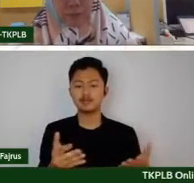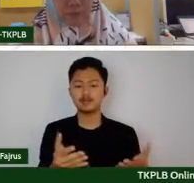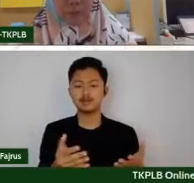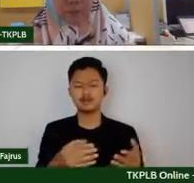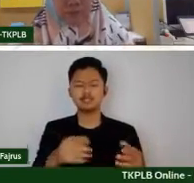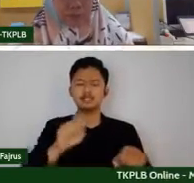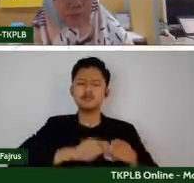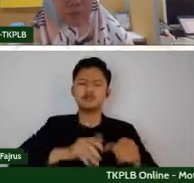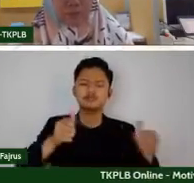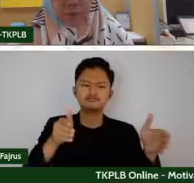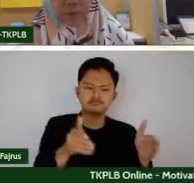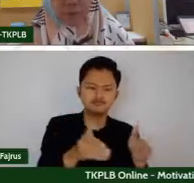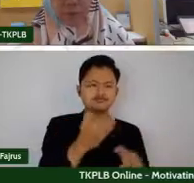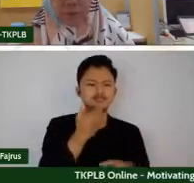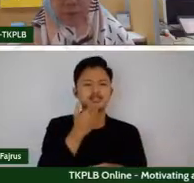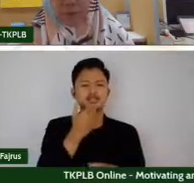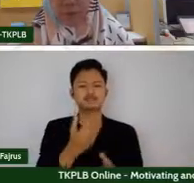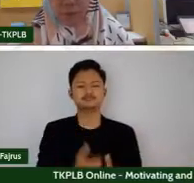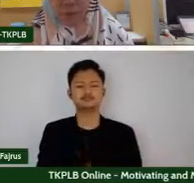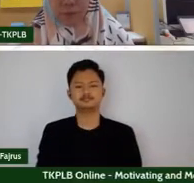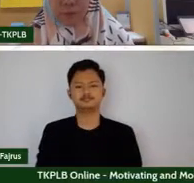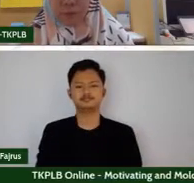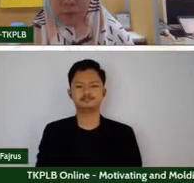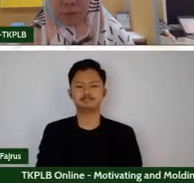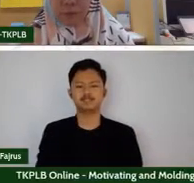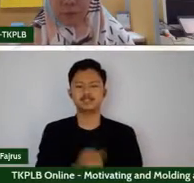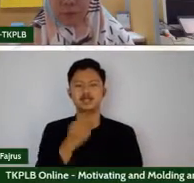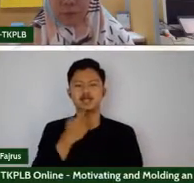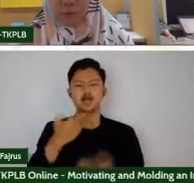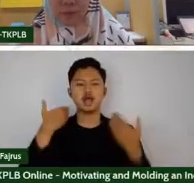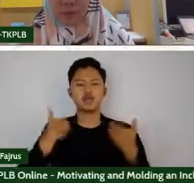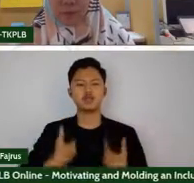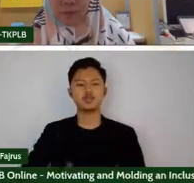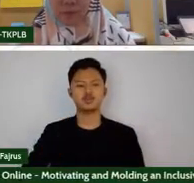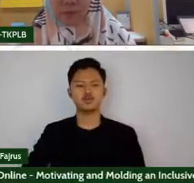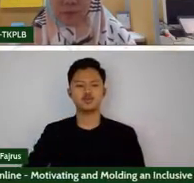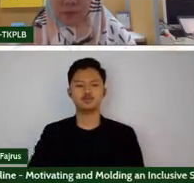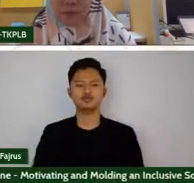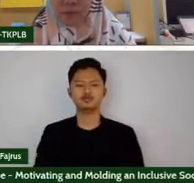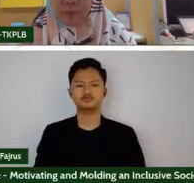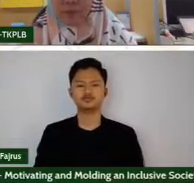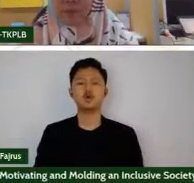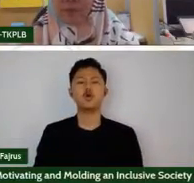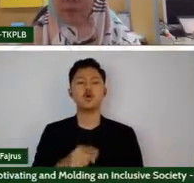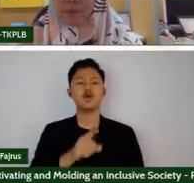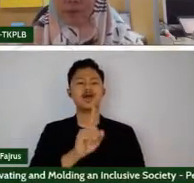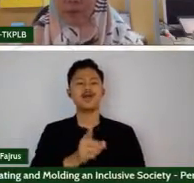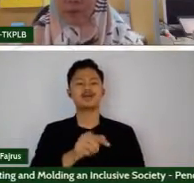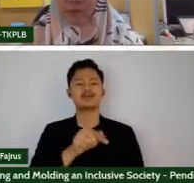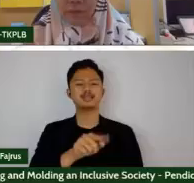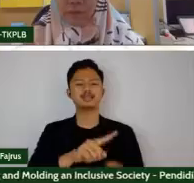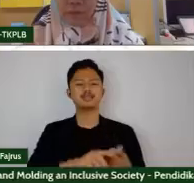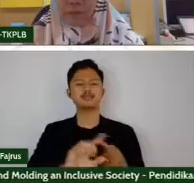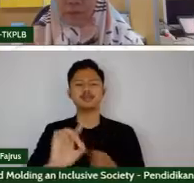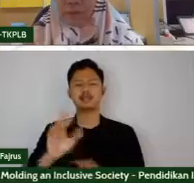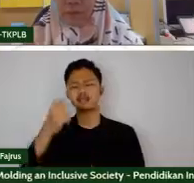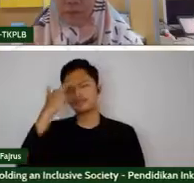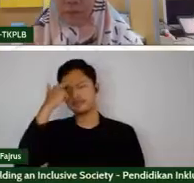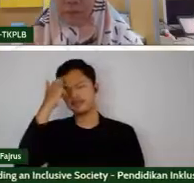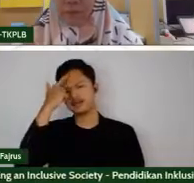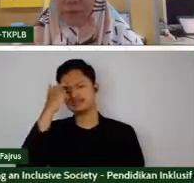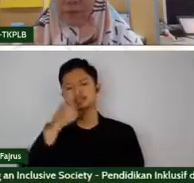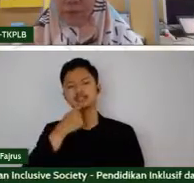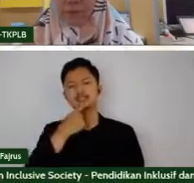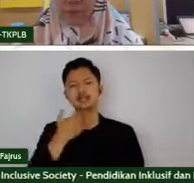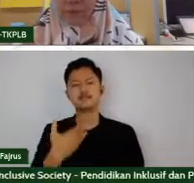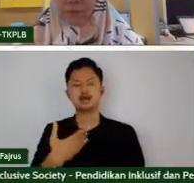sederhanakan. Gitu kan? Kalau mengenal anggota tubuh gitu kan. Oh, anak ini kalau teman-temannya belajar